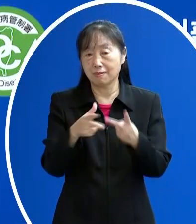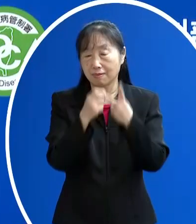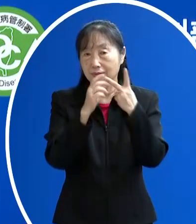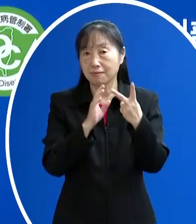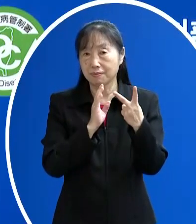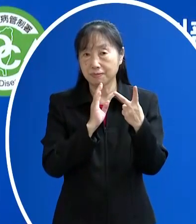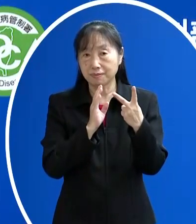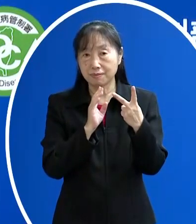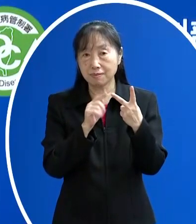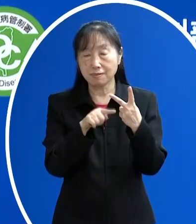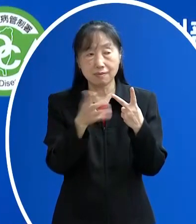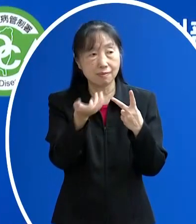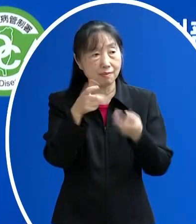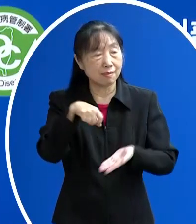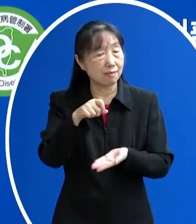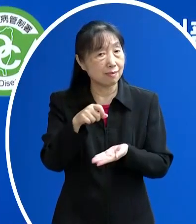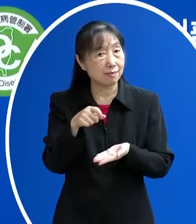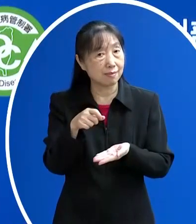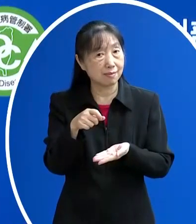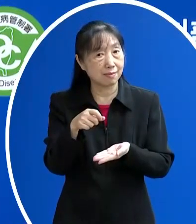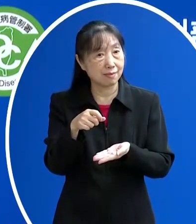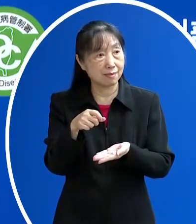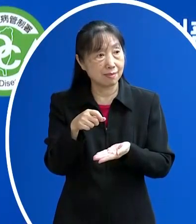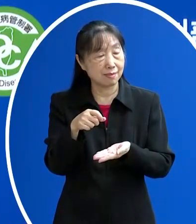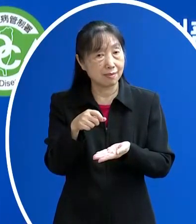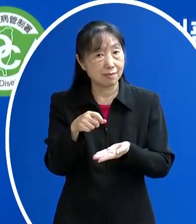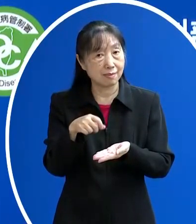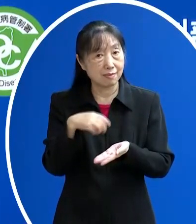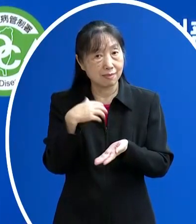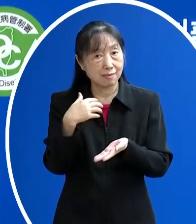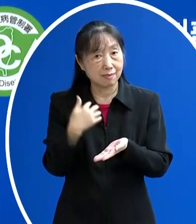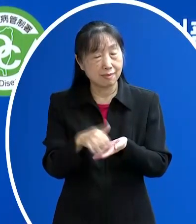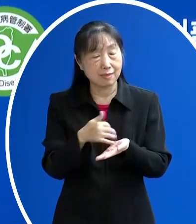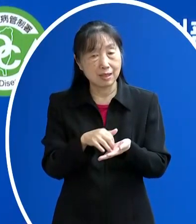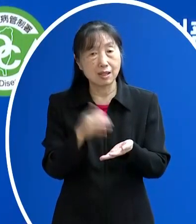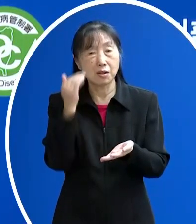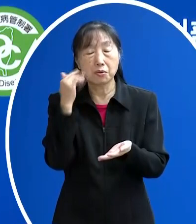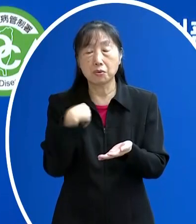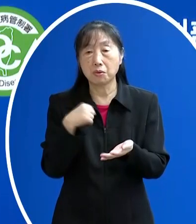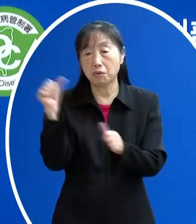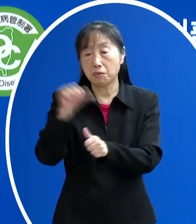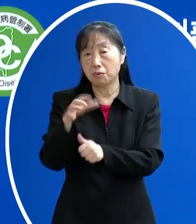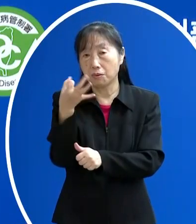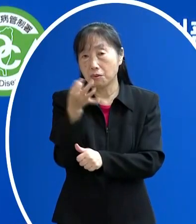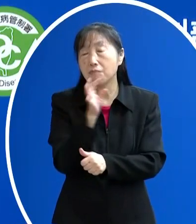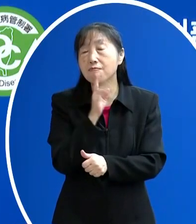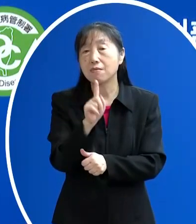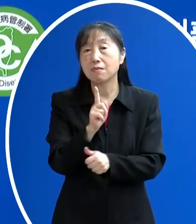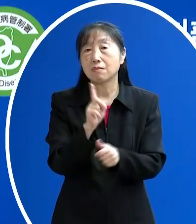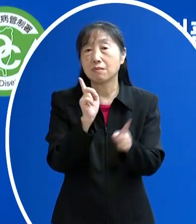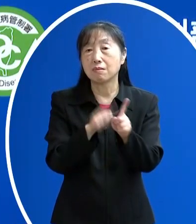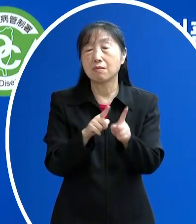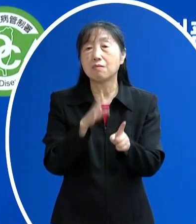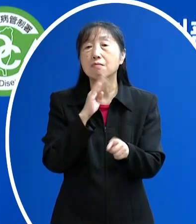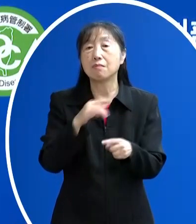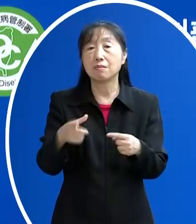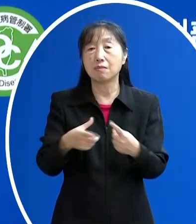是，你说推算依照扣罚金推算一剂高端疫药